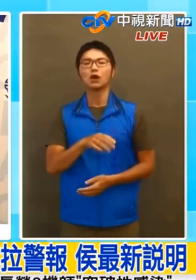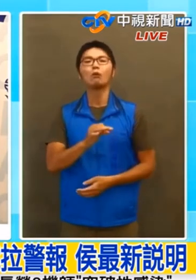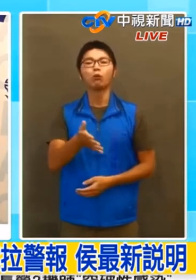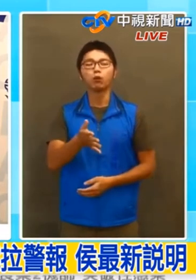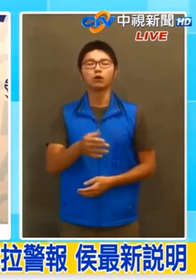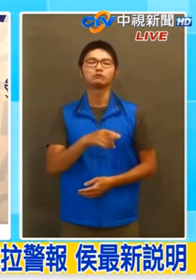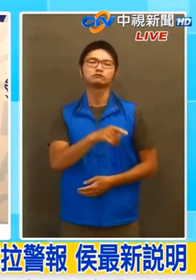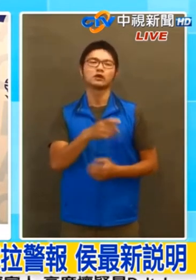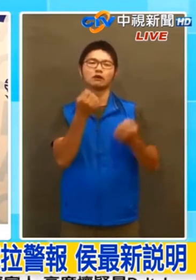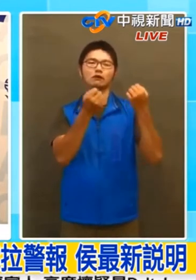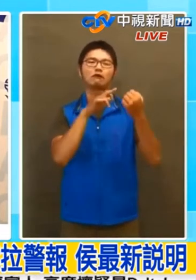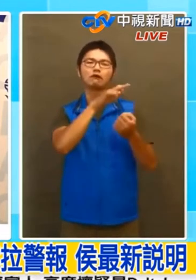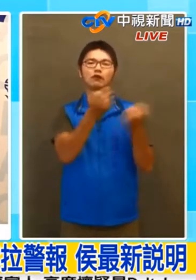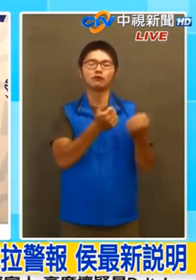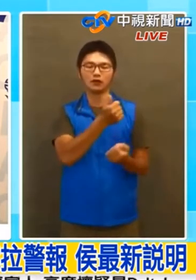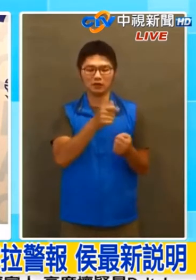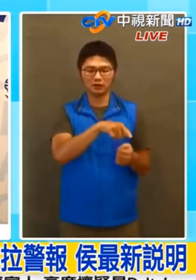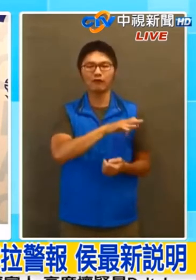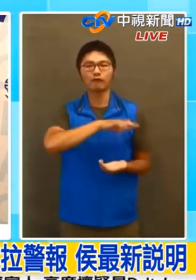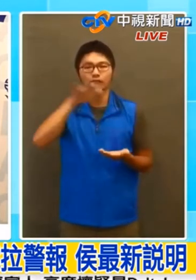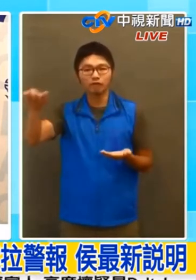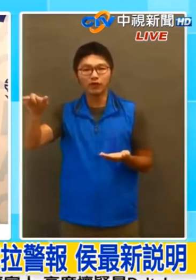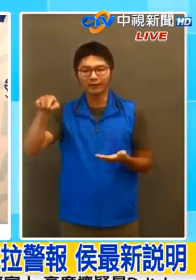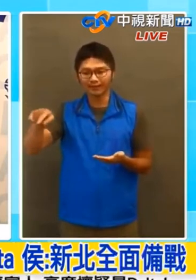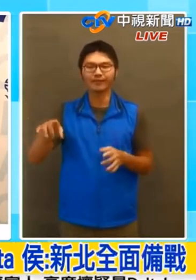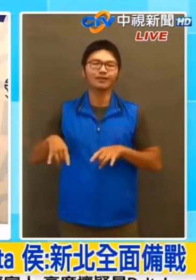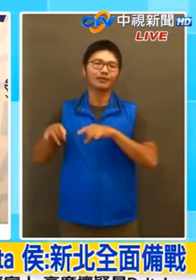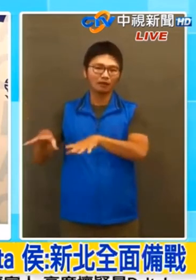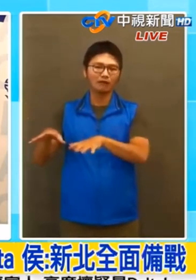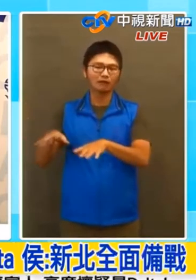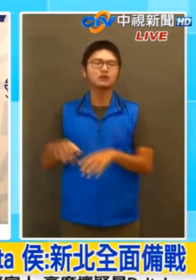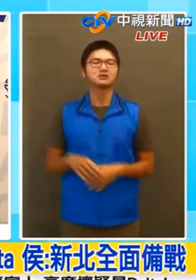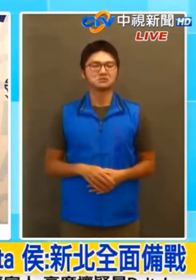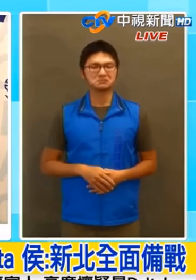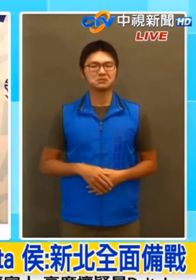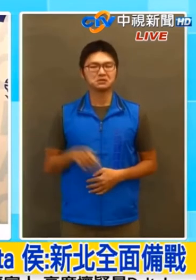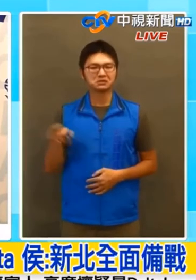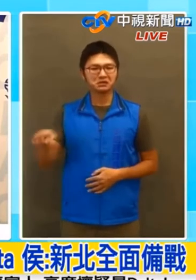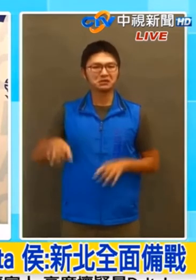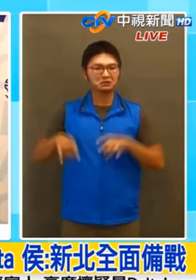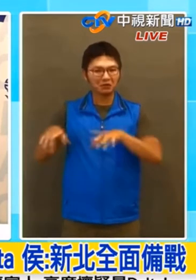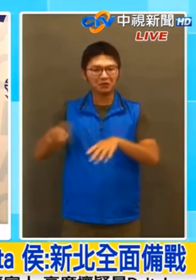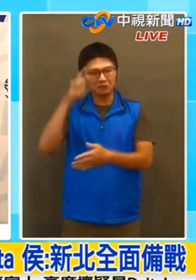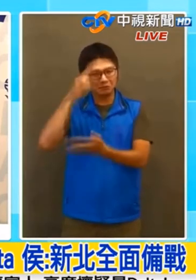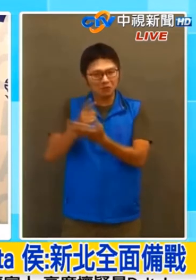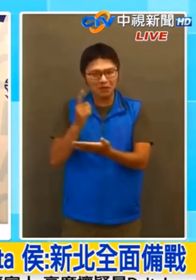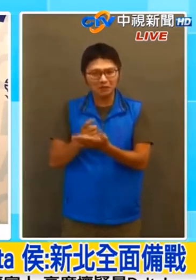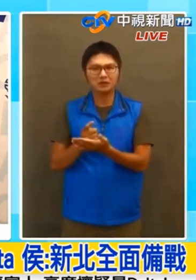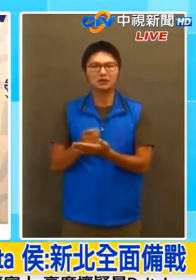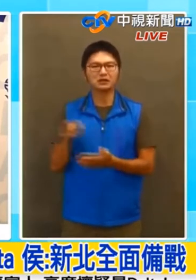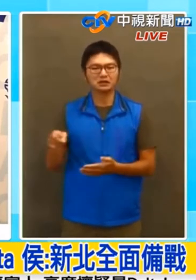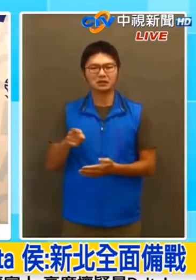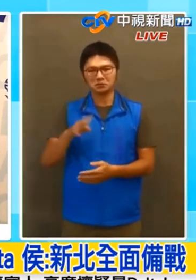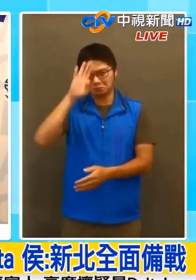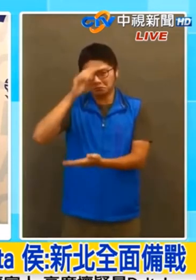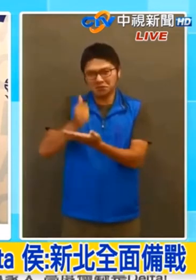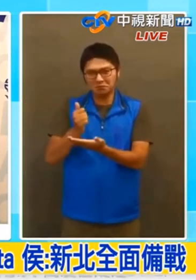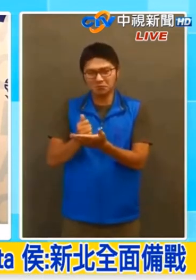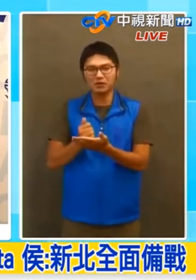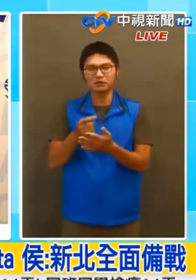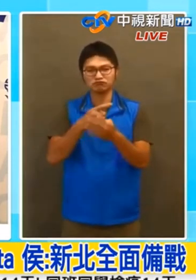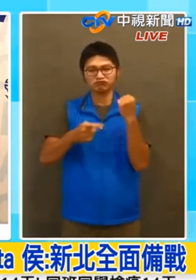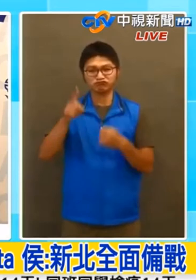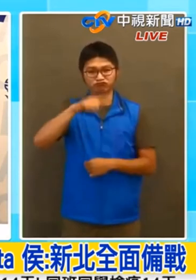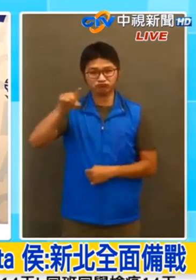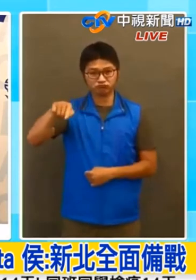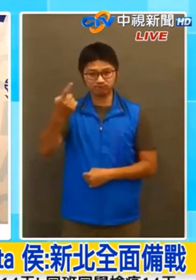这一段时间被 Delta 病毒可以讲非常的肆虐很严重，每日确诊已经是1100例，所以在这